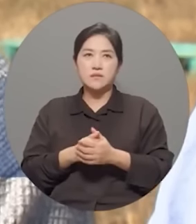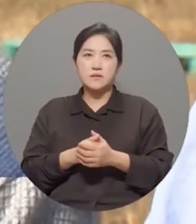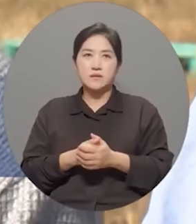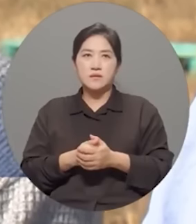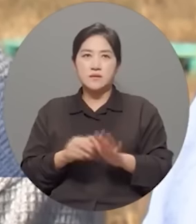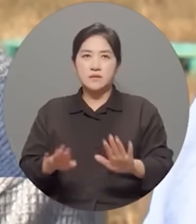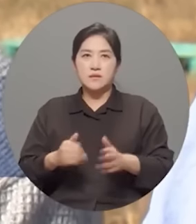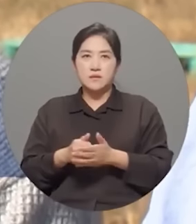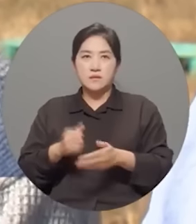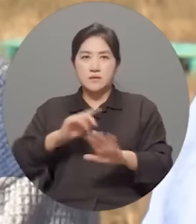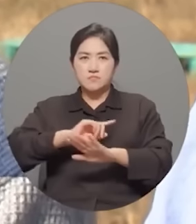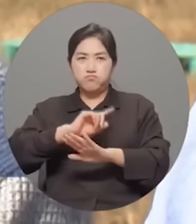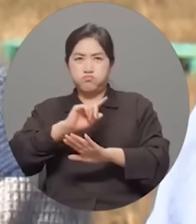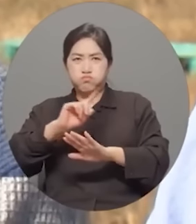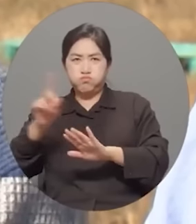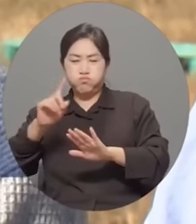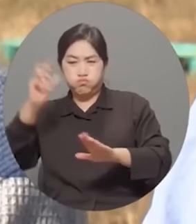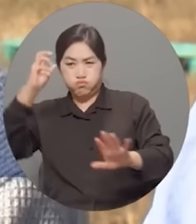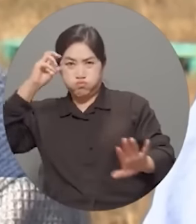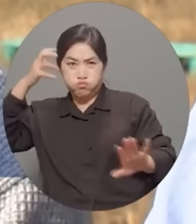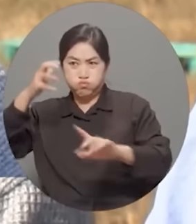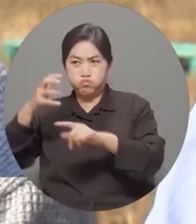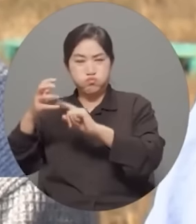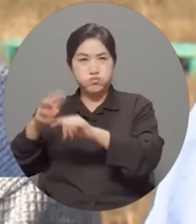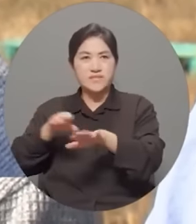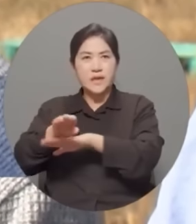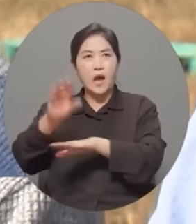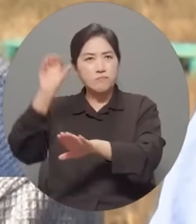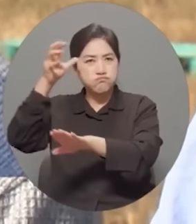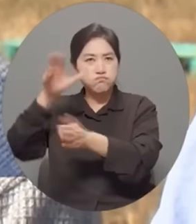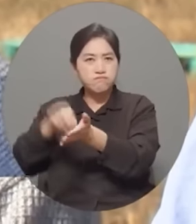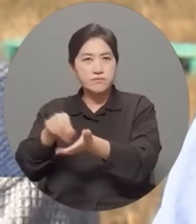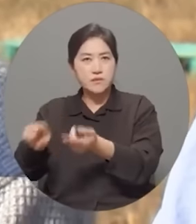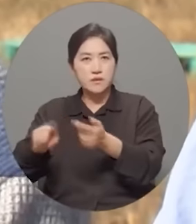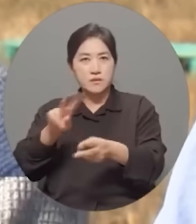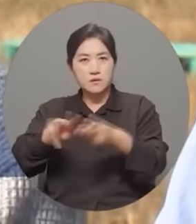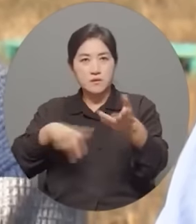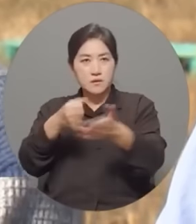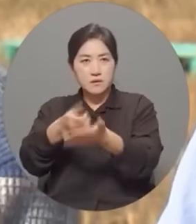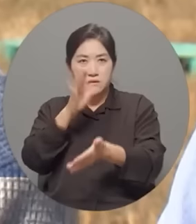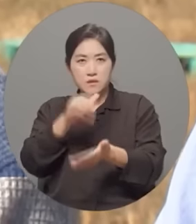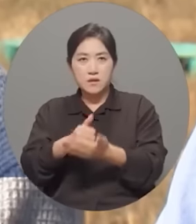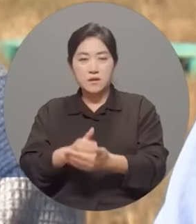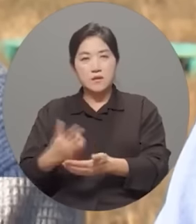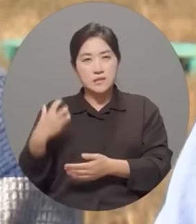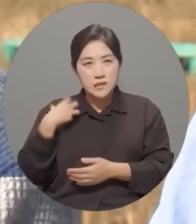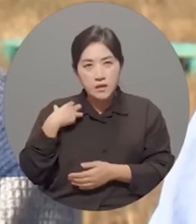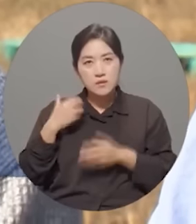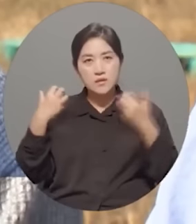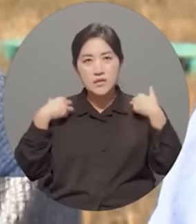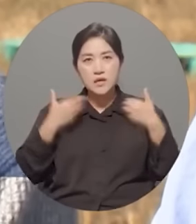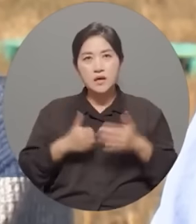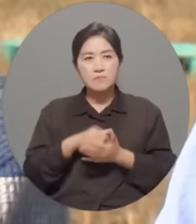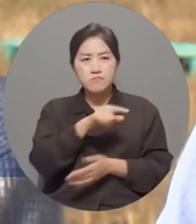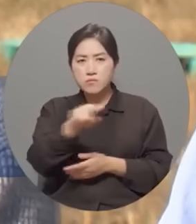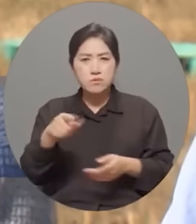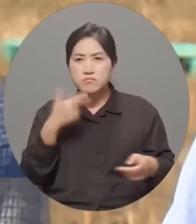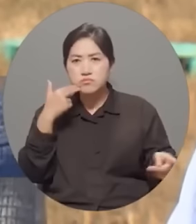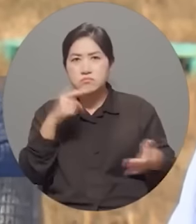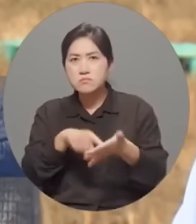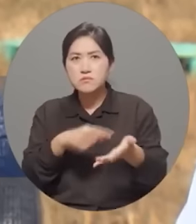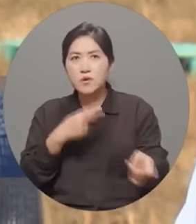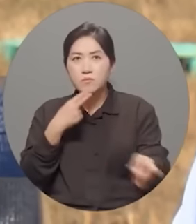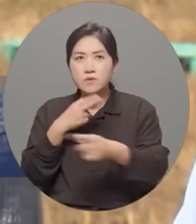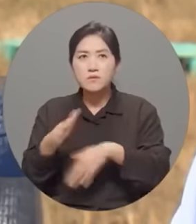대한 형사사건 결론이 났음에도 거기에 대한 책임지는 어떤 기관이나 대상 자체가 없다는 것, 그냥